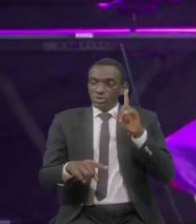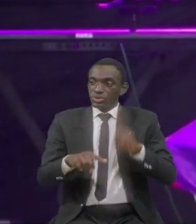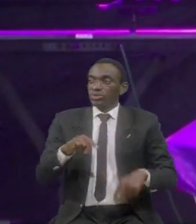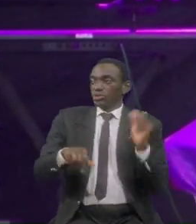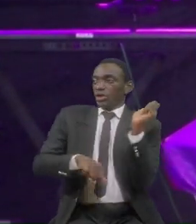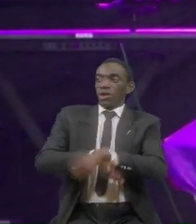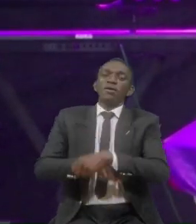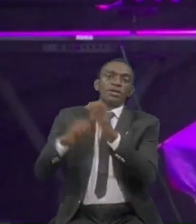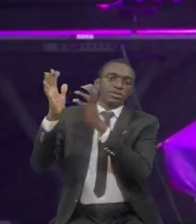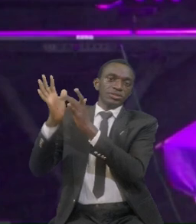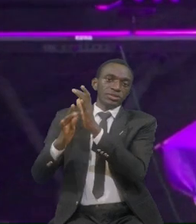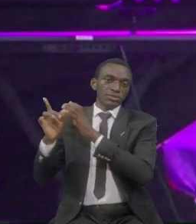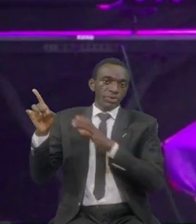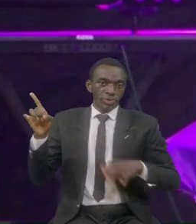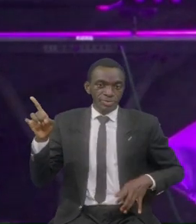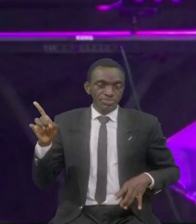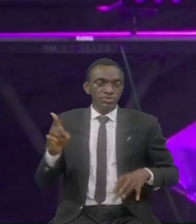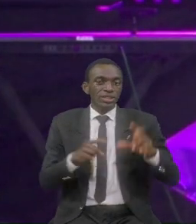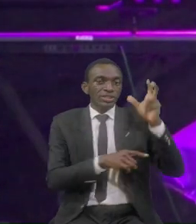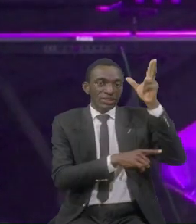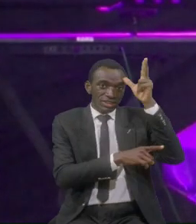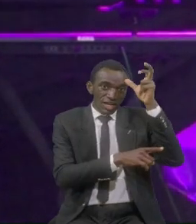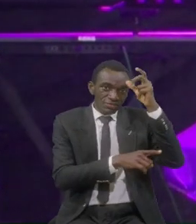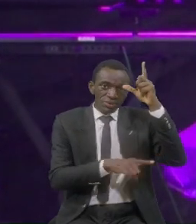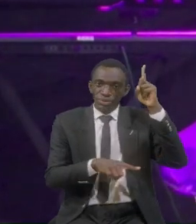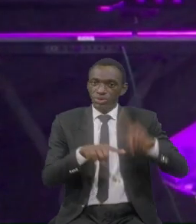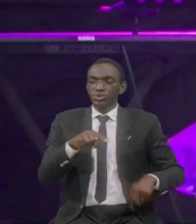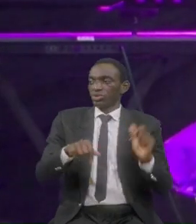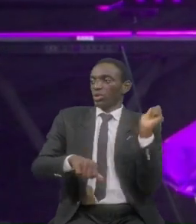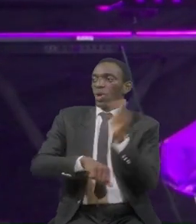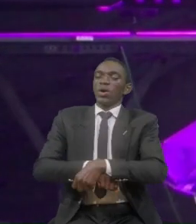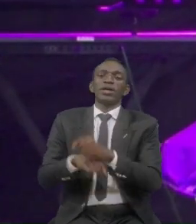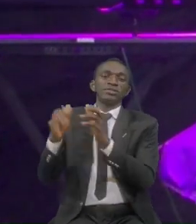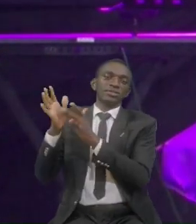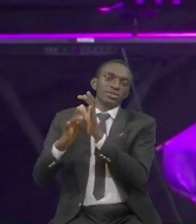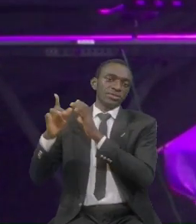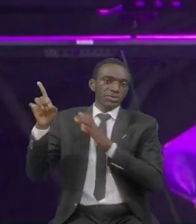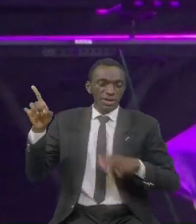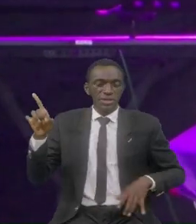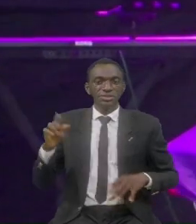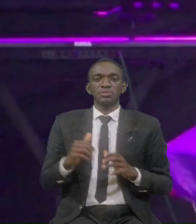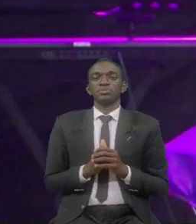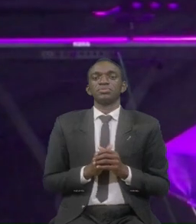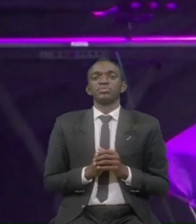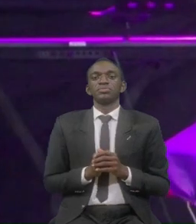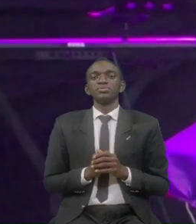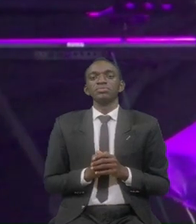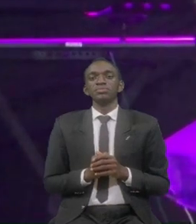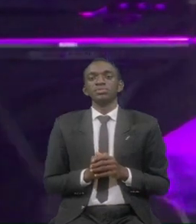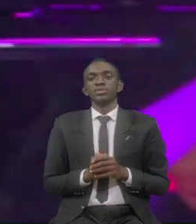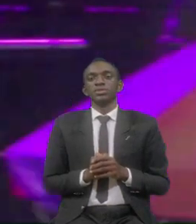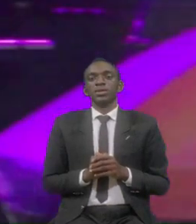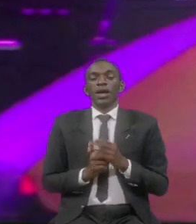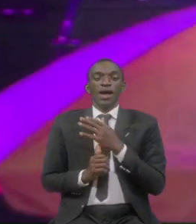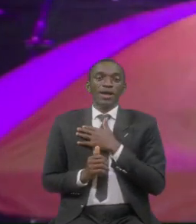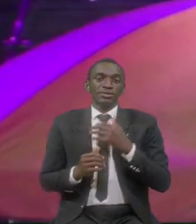ang kamatayon. The devil could not prevail on him. Dili makabuntog ang demonyo sa iya. And disease could